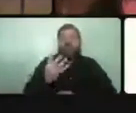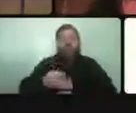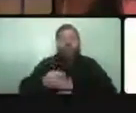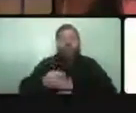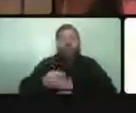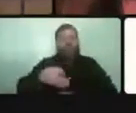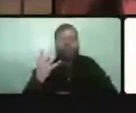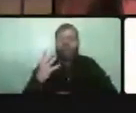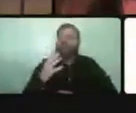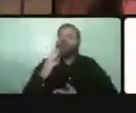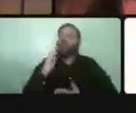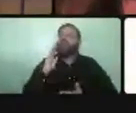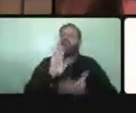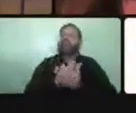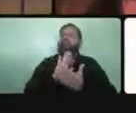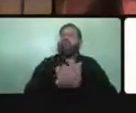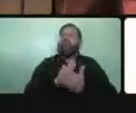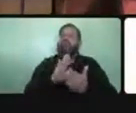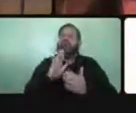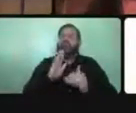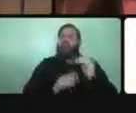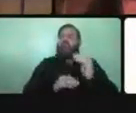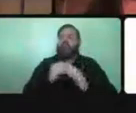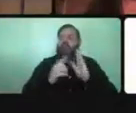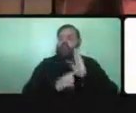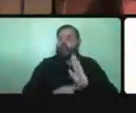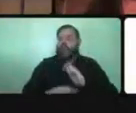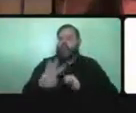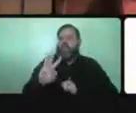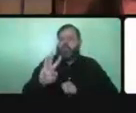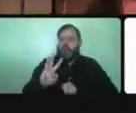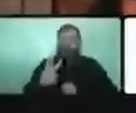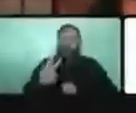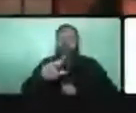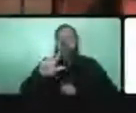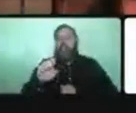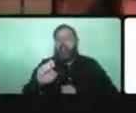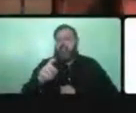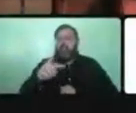kutoa kama inavyohitajika.